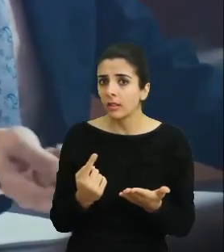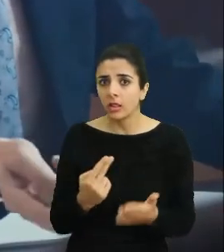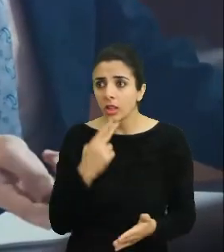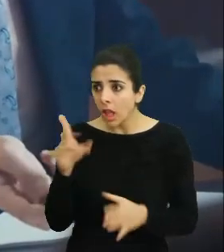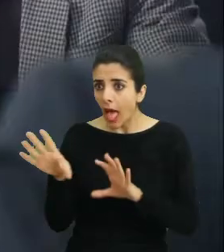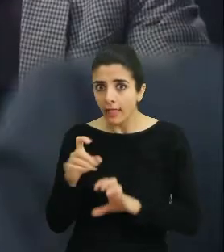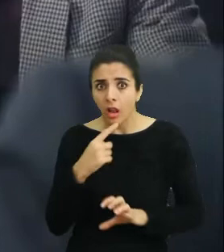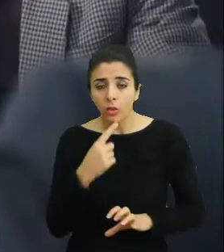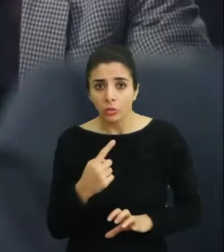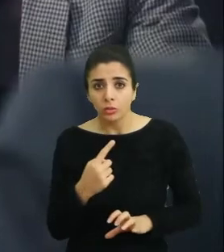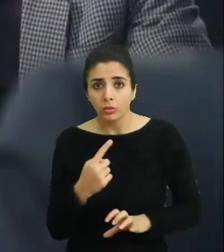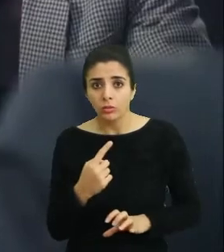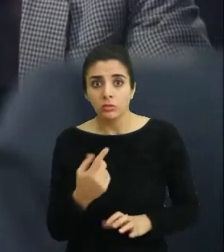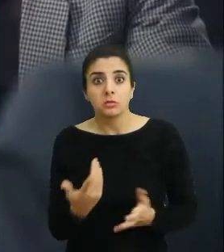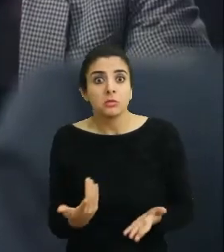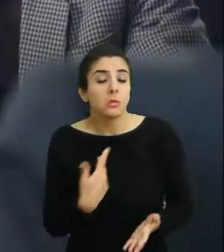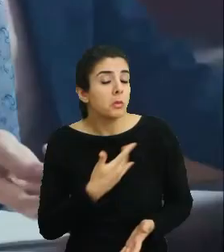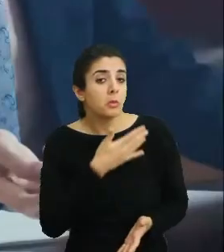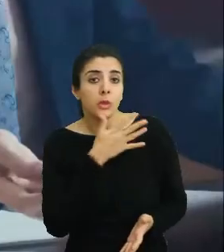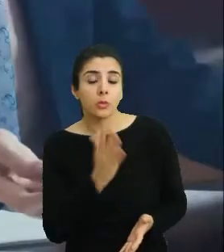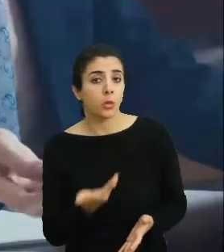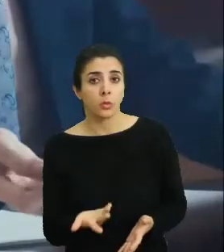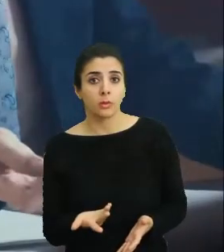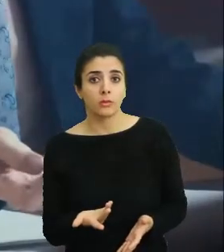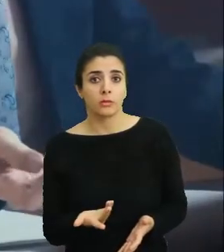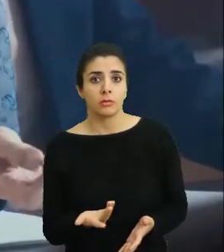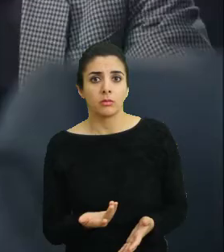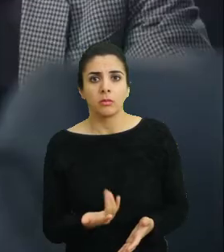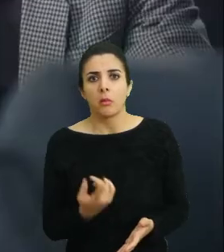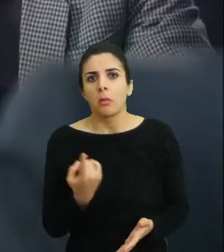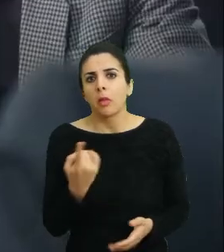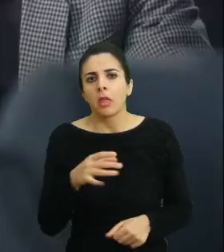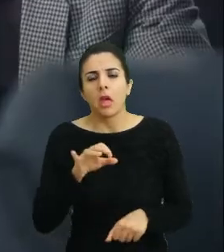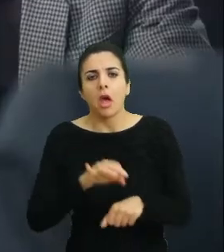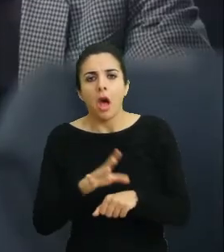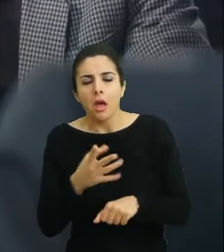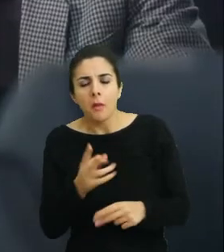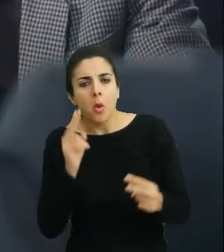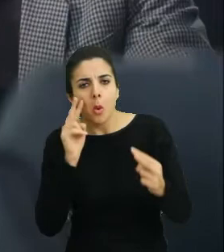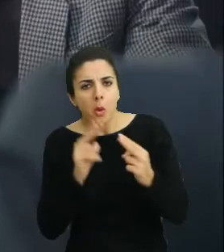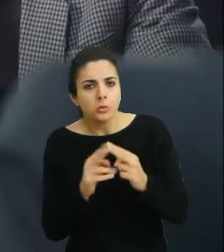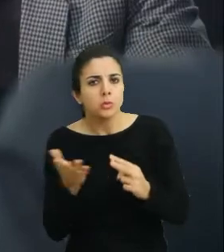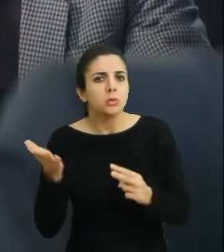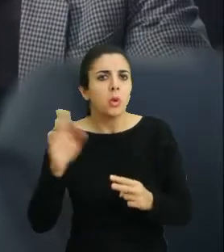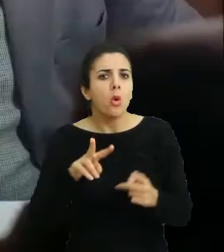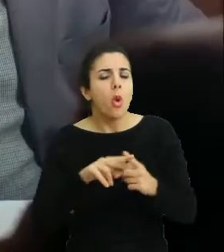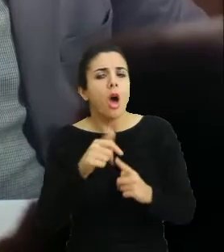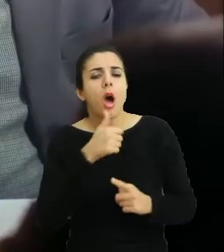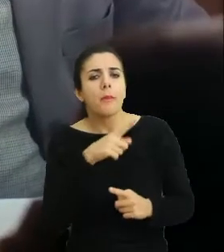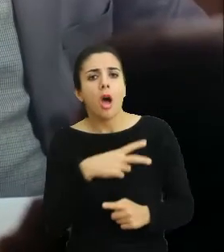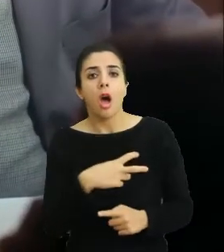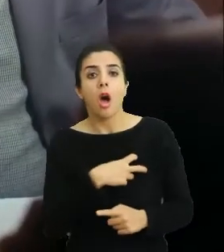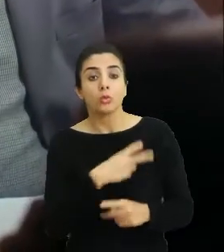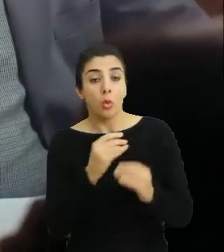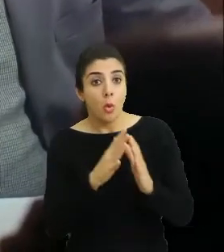Kız da etkilenmiş ya. Vallahi ben bilmem. Bir ara nişanlandılar. Daha sonrasında Nuri abinin